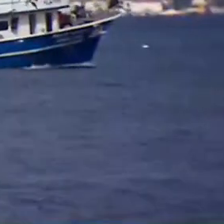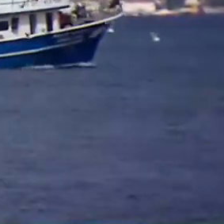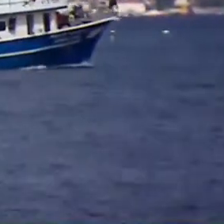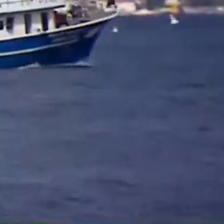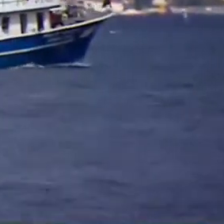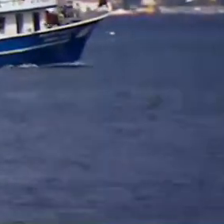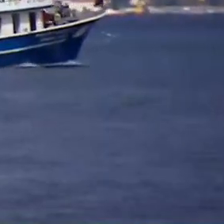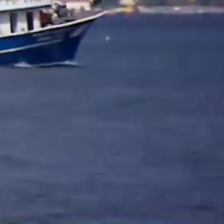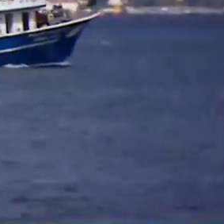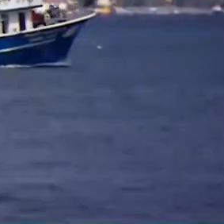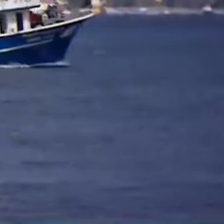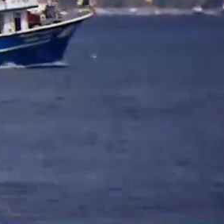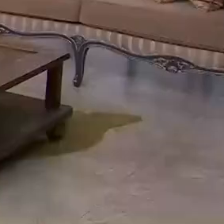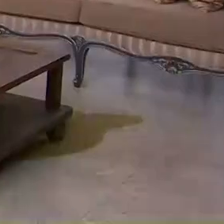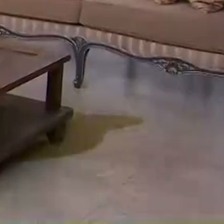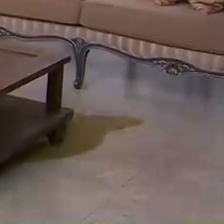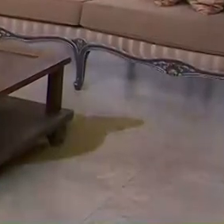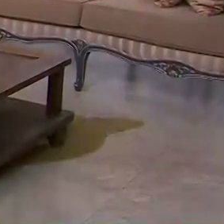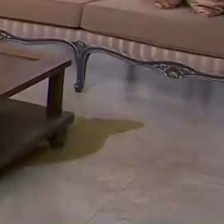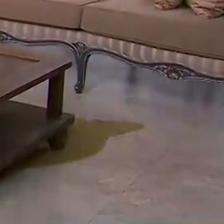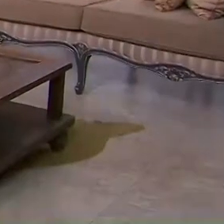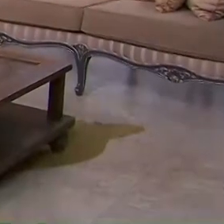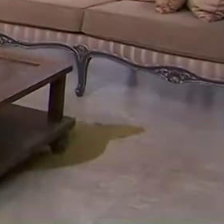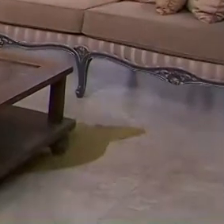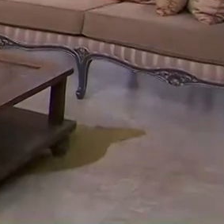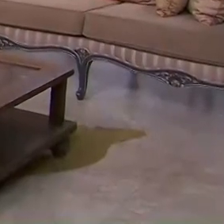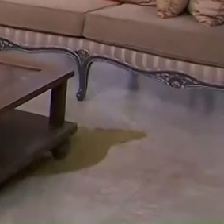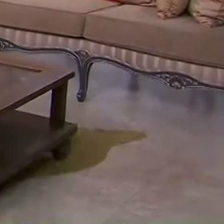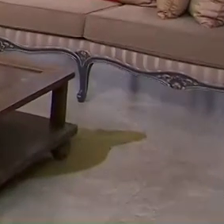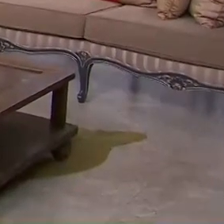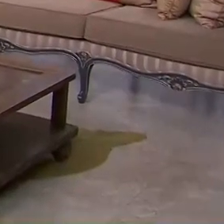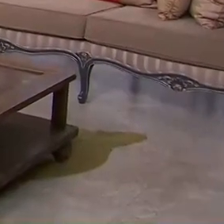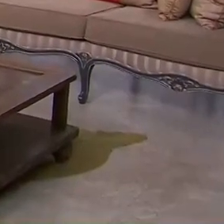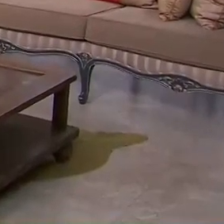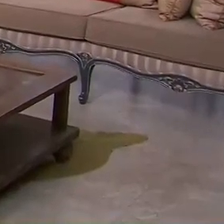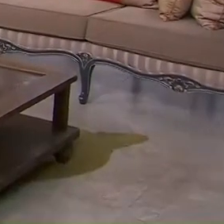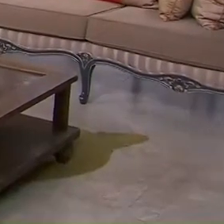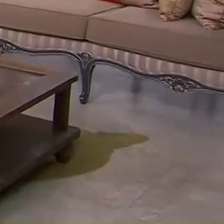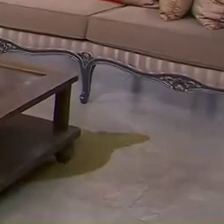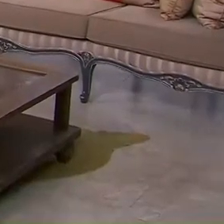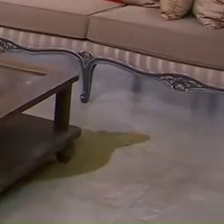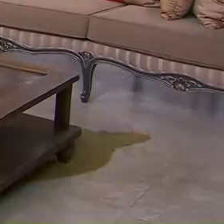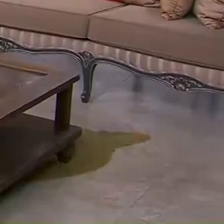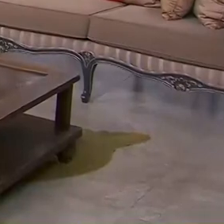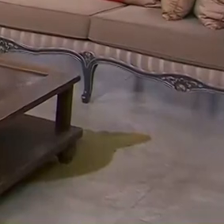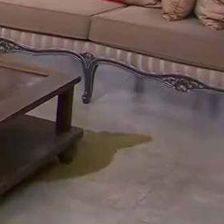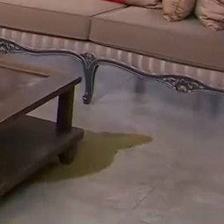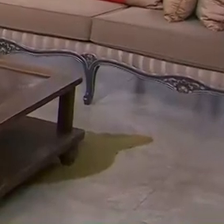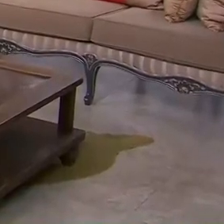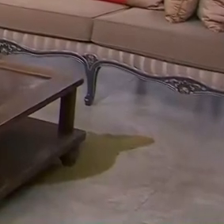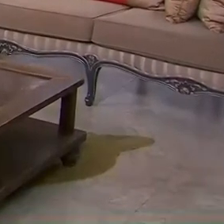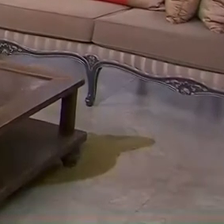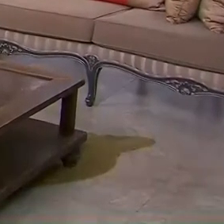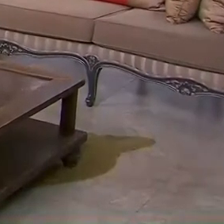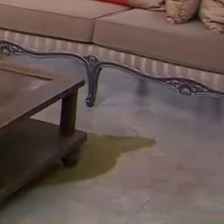Boğazda gezinen bir balıkçı teknesi, peşinde martılar. İşten eve gelen Nurhan etrafta kimseyi göremeyince şaşırdı. Bu